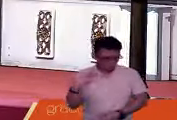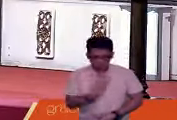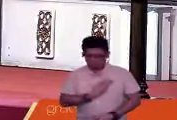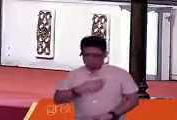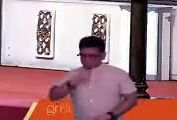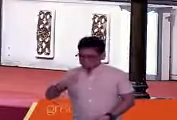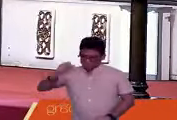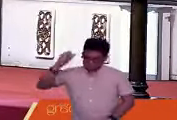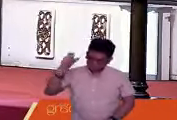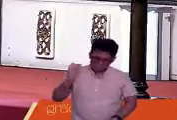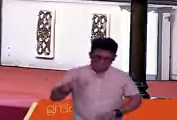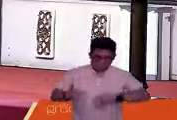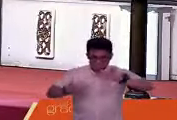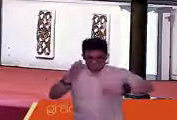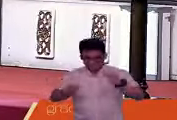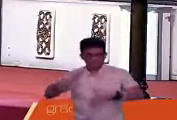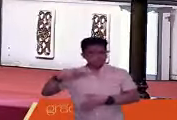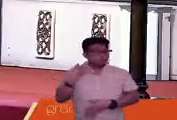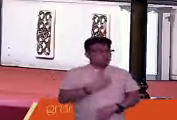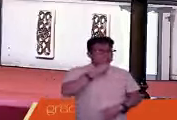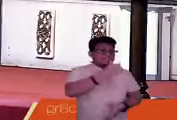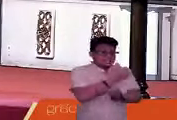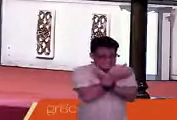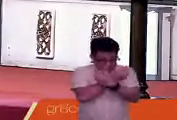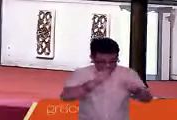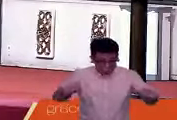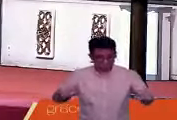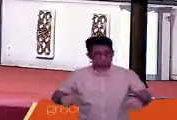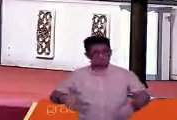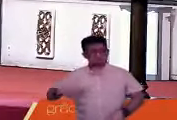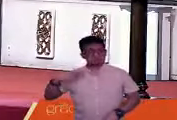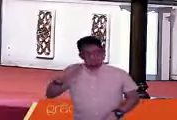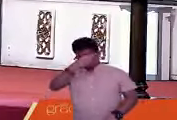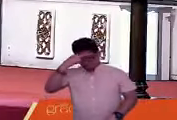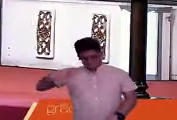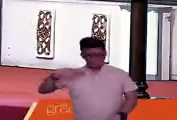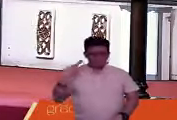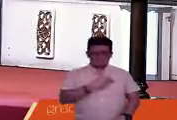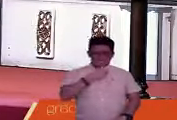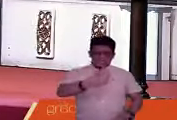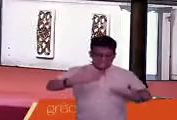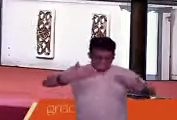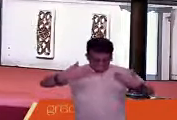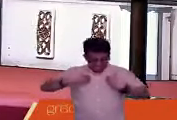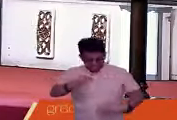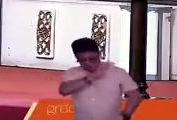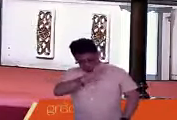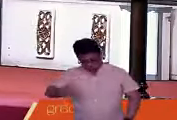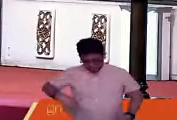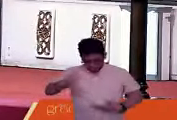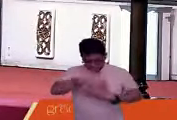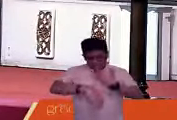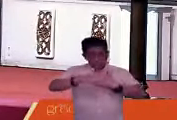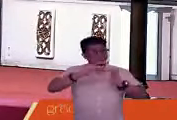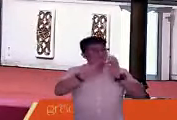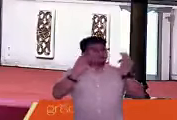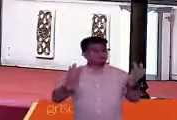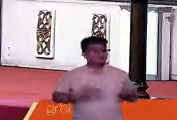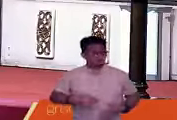di ta kasabot kung di ta gyud luwas. Kaya nga noon, wala man si Jesucristo pa sa atong mga kasing-kasing. Mao